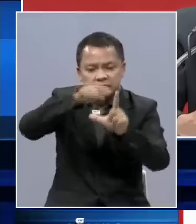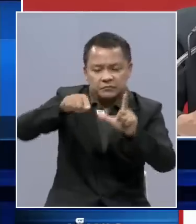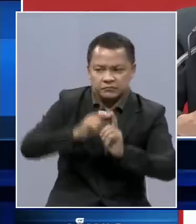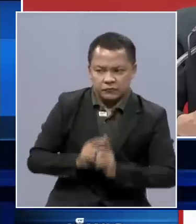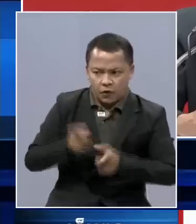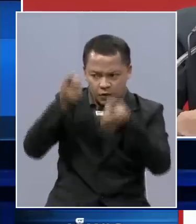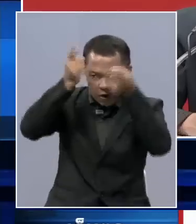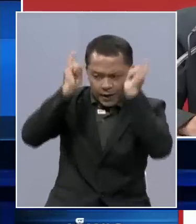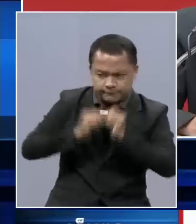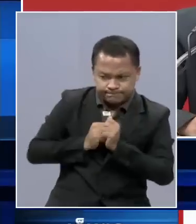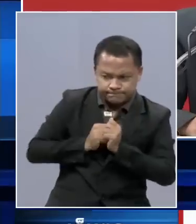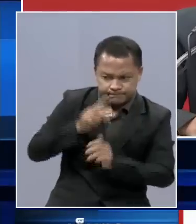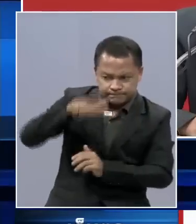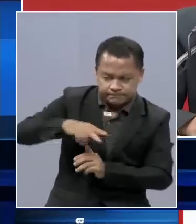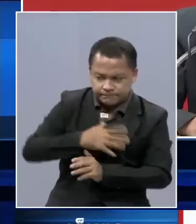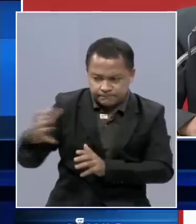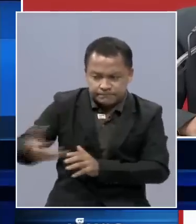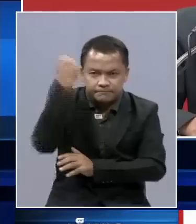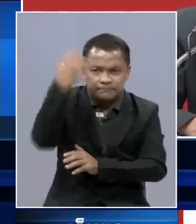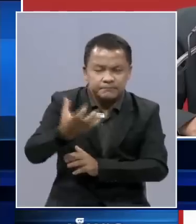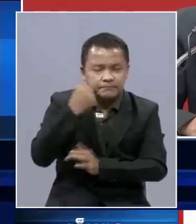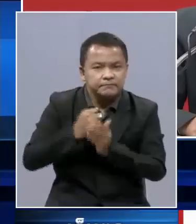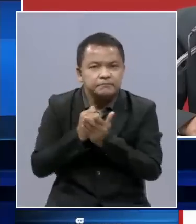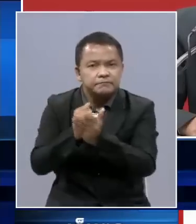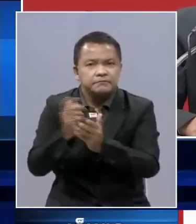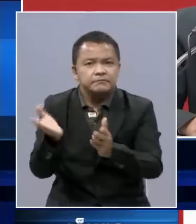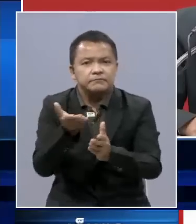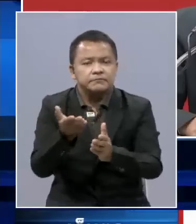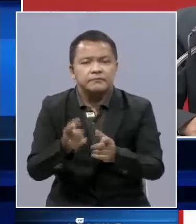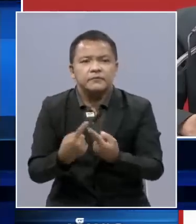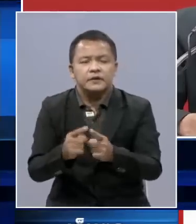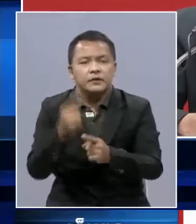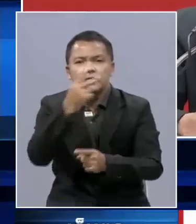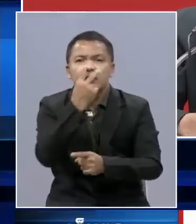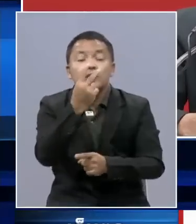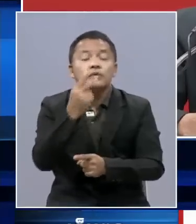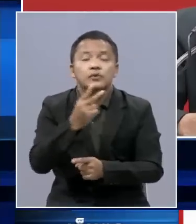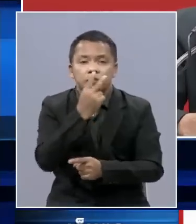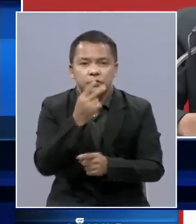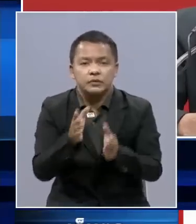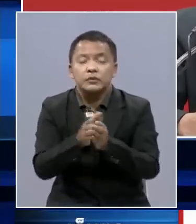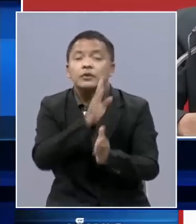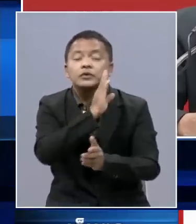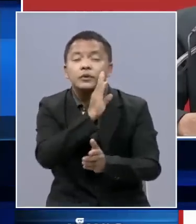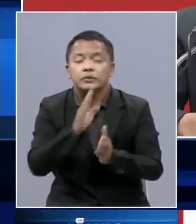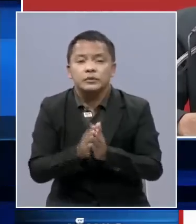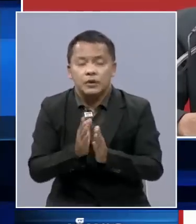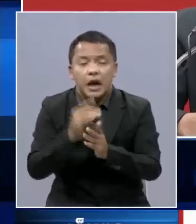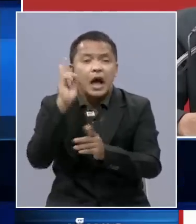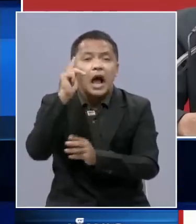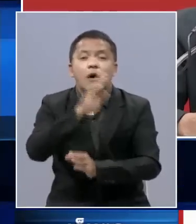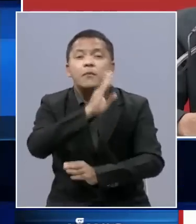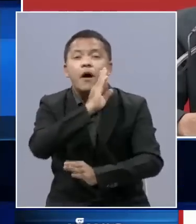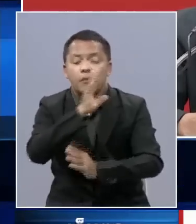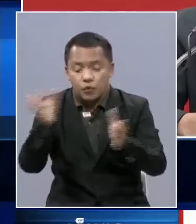พื่อไทยจะตลบหลังชิงตั้งรัฐบาลเองแทนที่จะดันหลังก้าวไกลหรือไม่หรือถ้ามองอีกมุมนึงนะครับการปูดข่าว